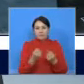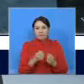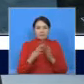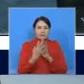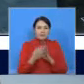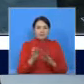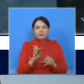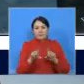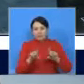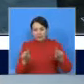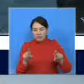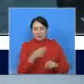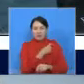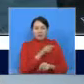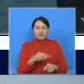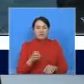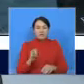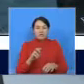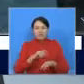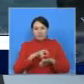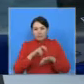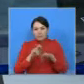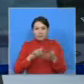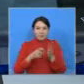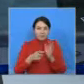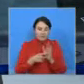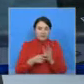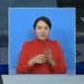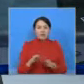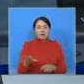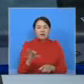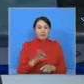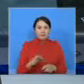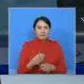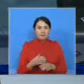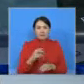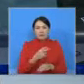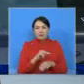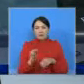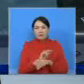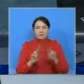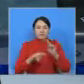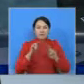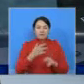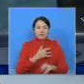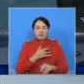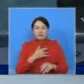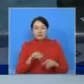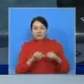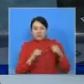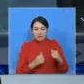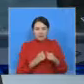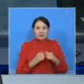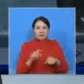сельский амбулатория, фельдшерский пункт, ауданаралық ауруханалар салынады, инсультный центр,